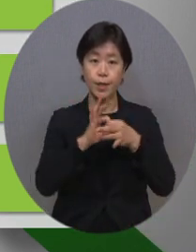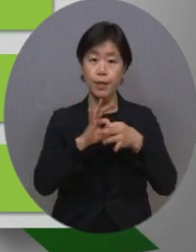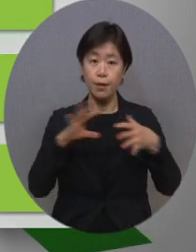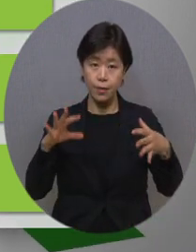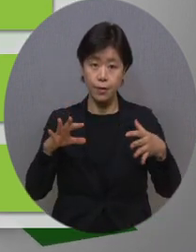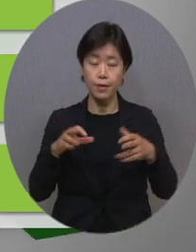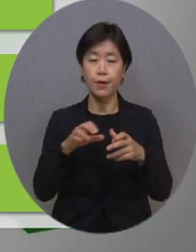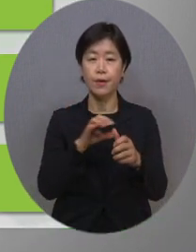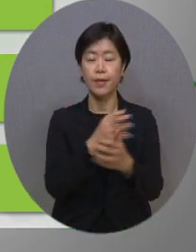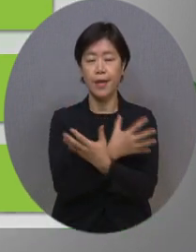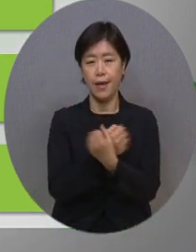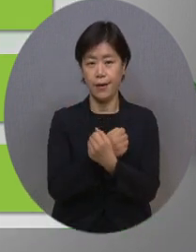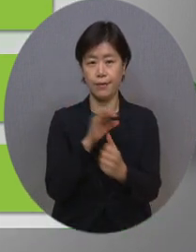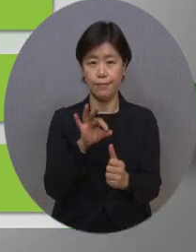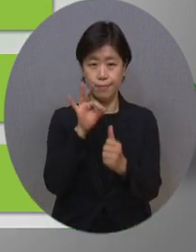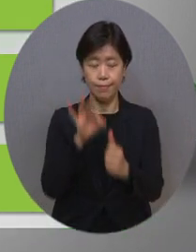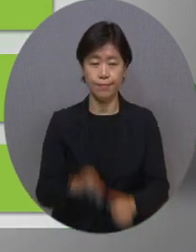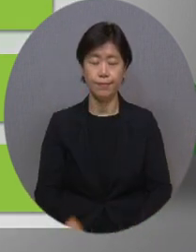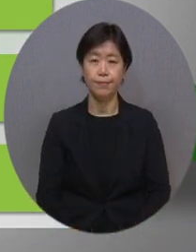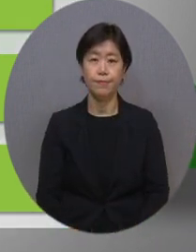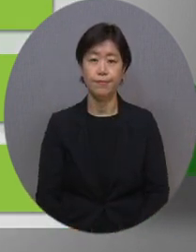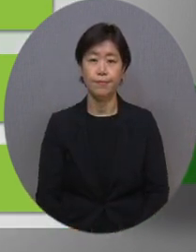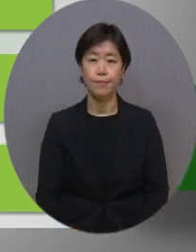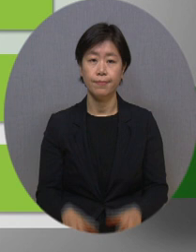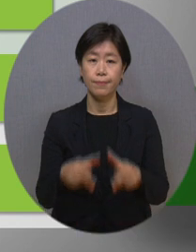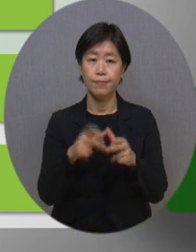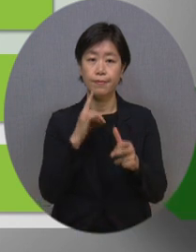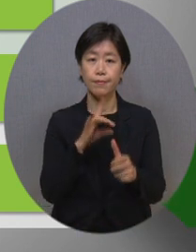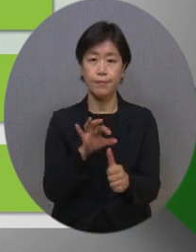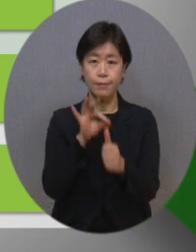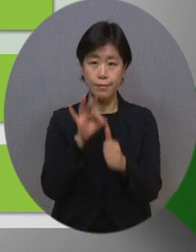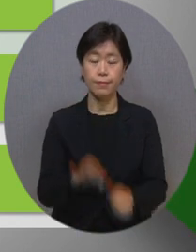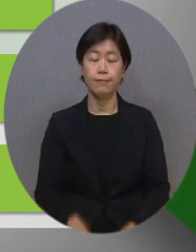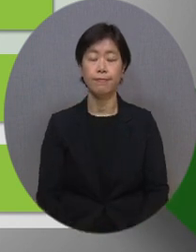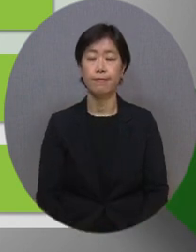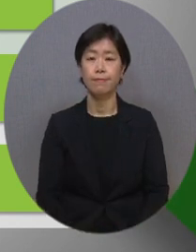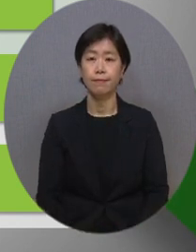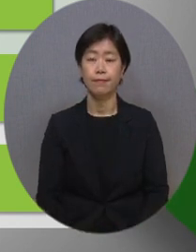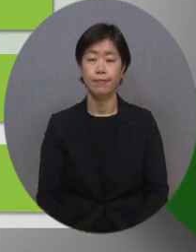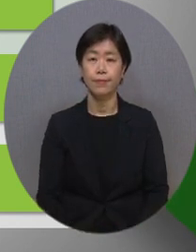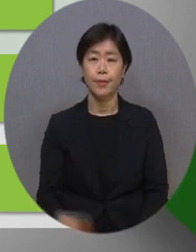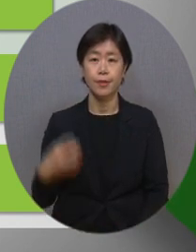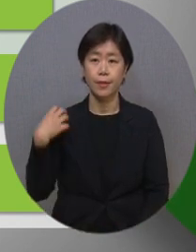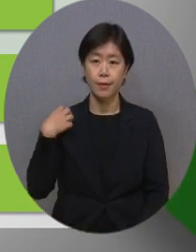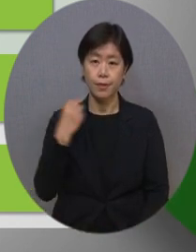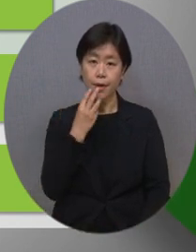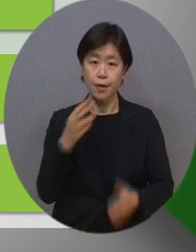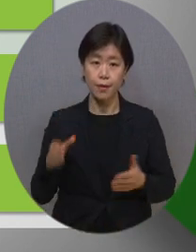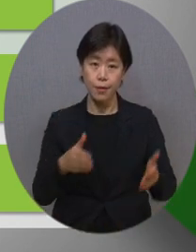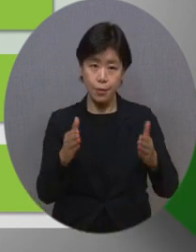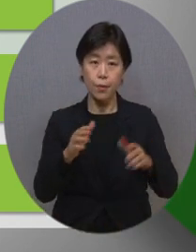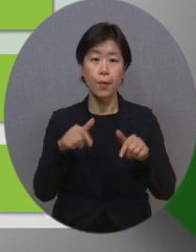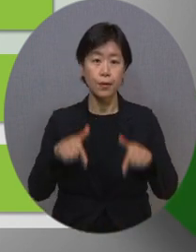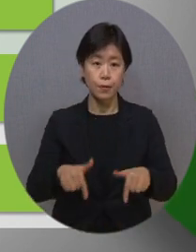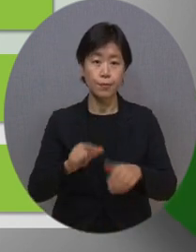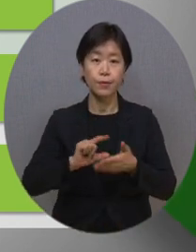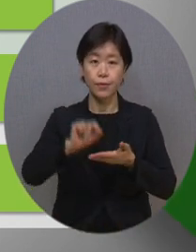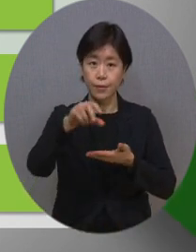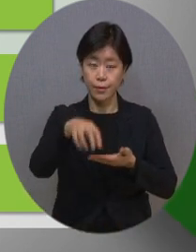무관하며 계약직을 모집합니다. 장애인만 채용하며 담당 지사는 경기